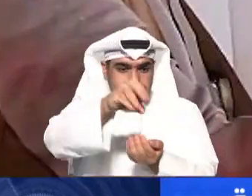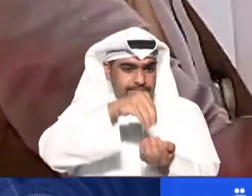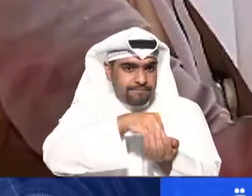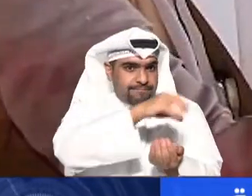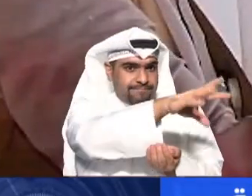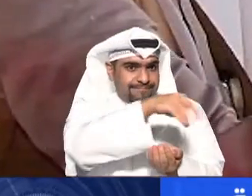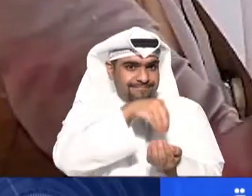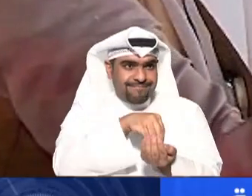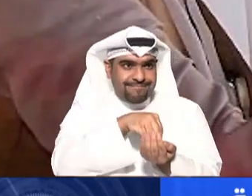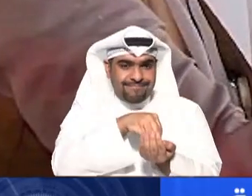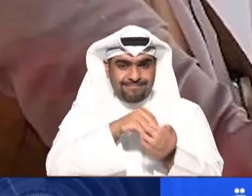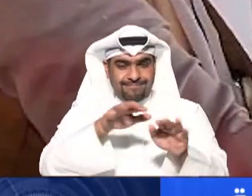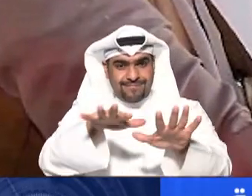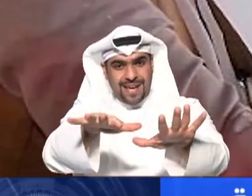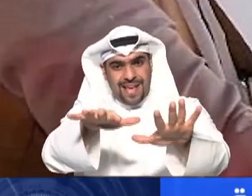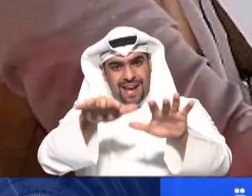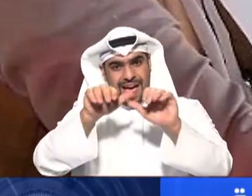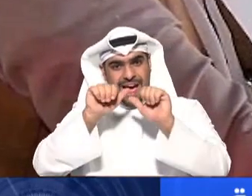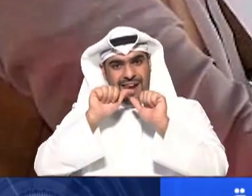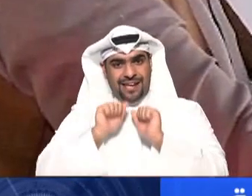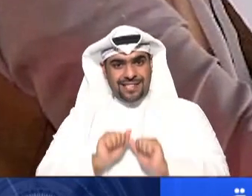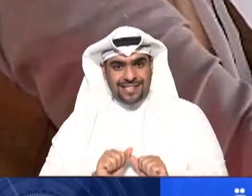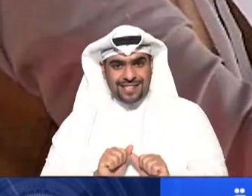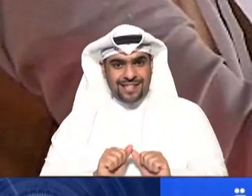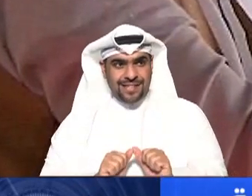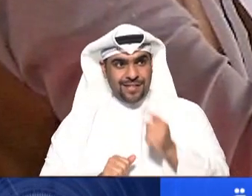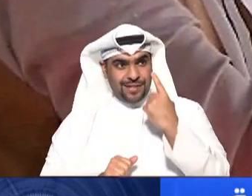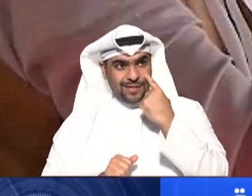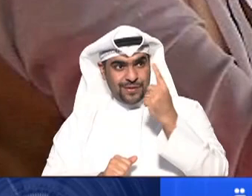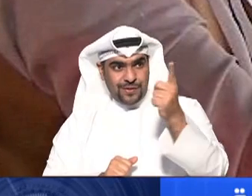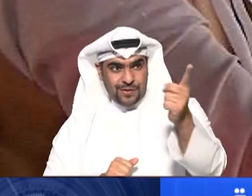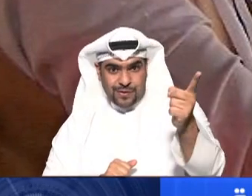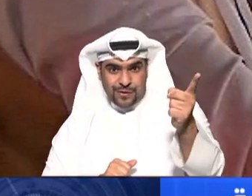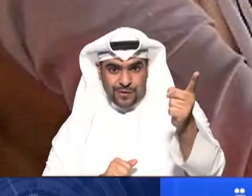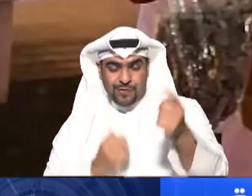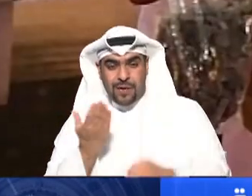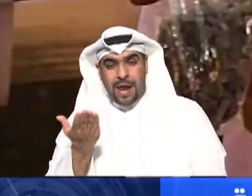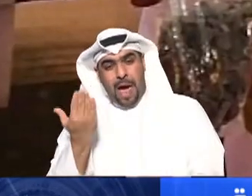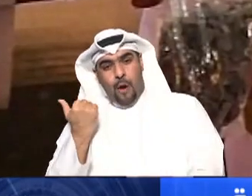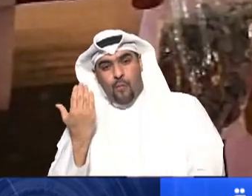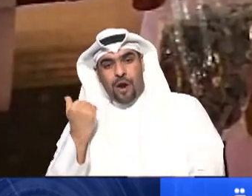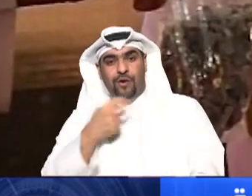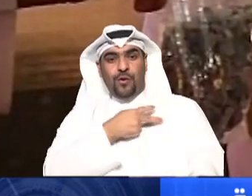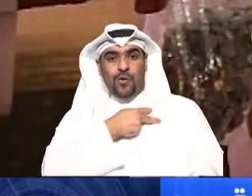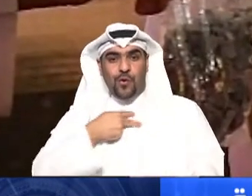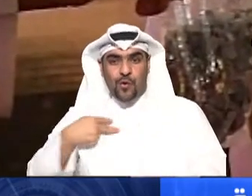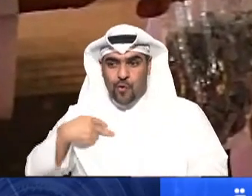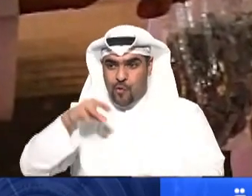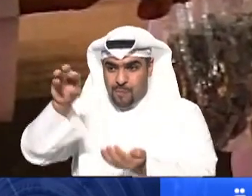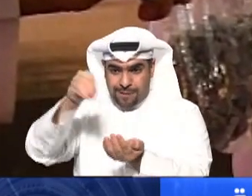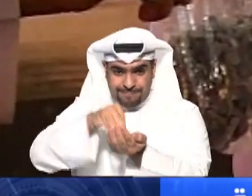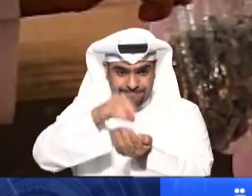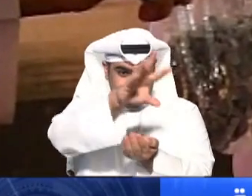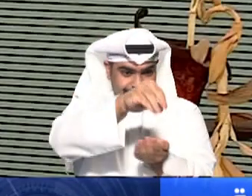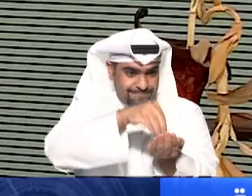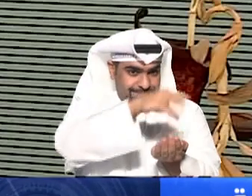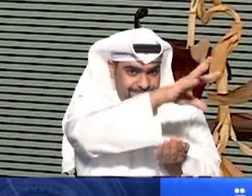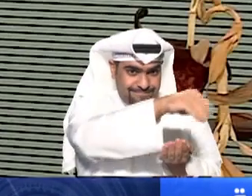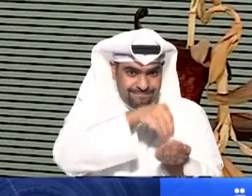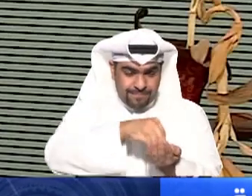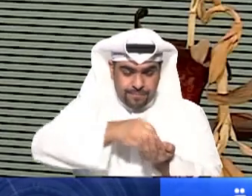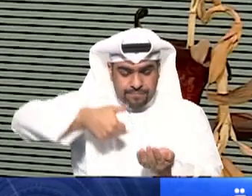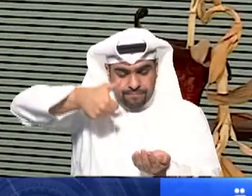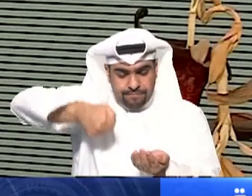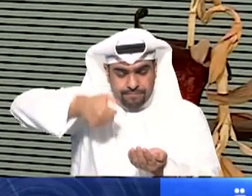بعد استلامهم حصن جمرات التي عقمت وغلفت لهم مسبقا لمنع أي هاجس صحي. أعتقد أن المملكة